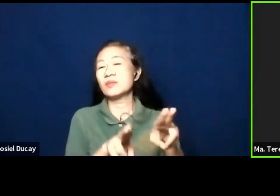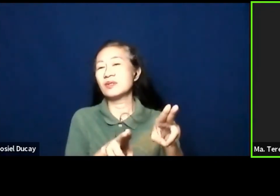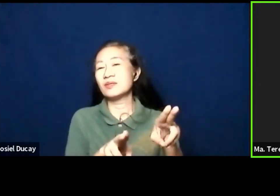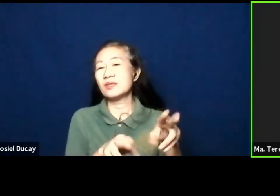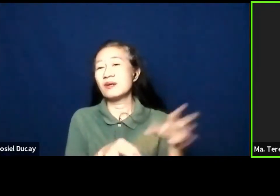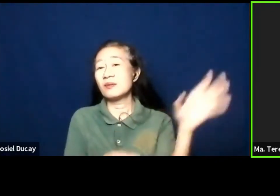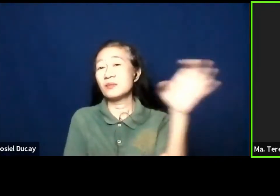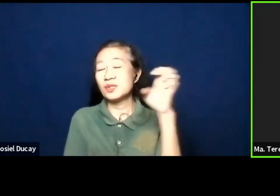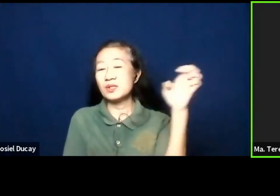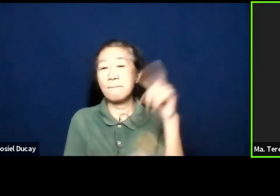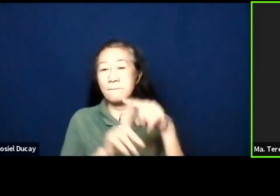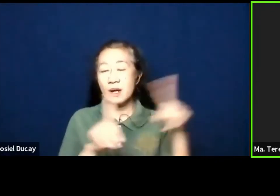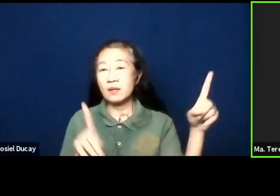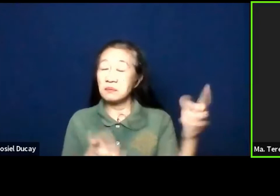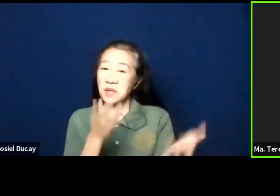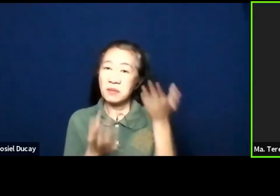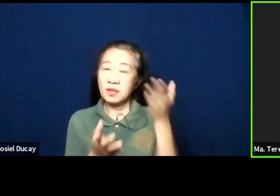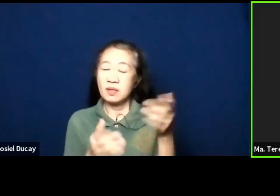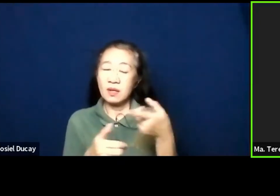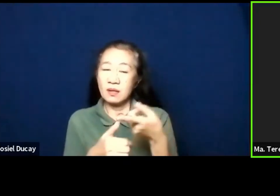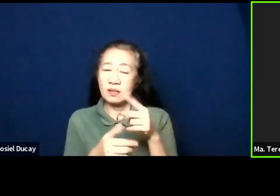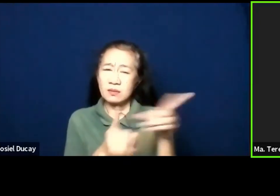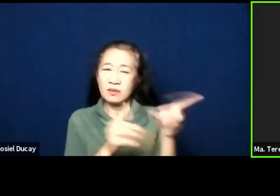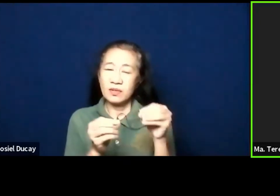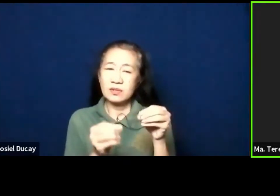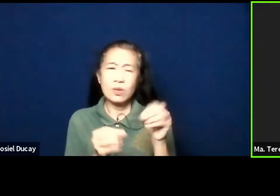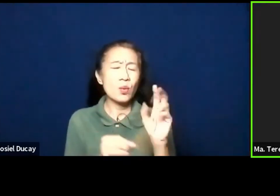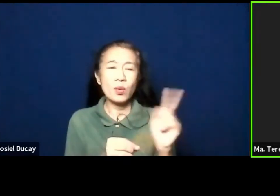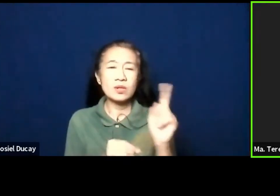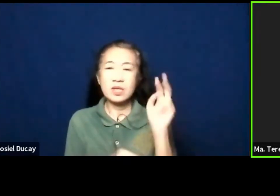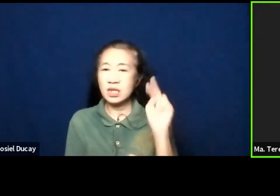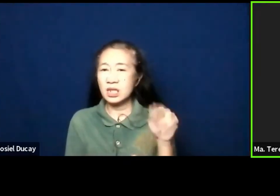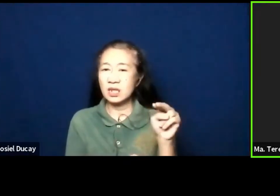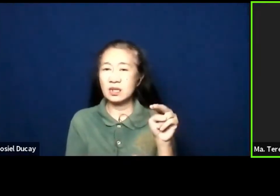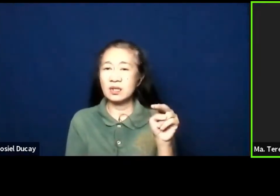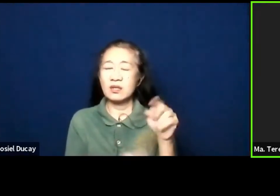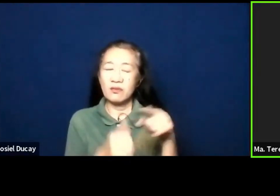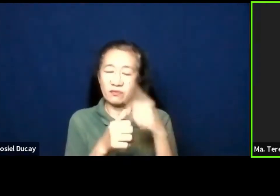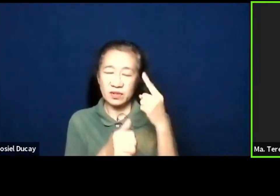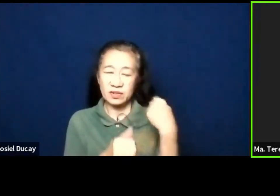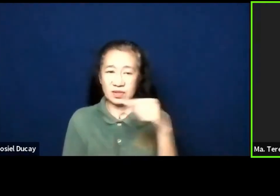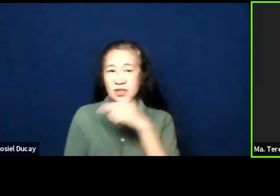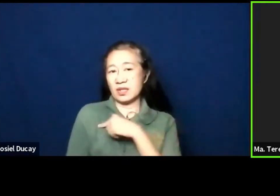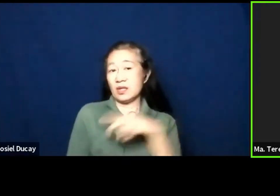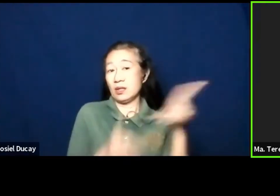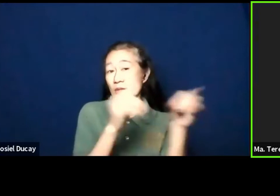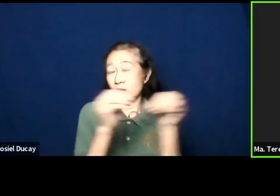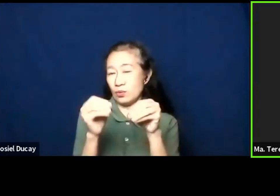na emergency. Pero siguro unahin natin ano yung kinakailangan una nating